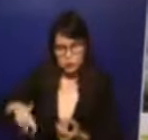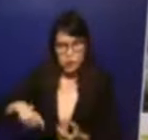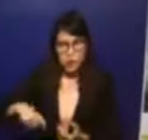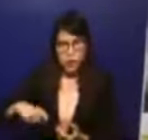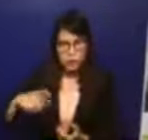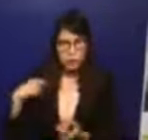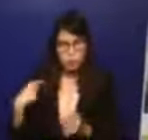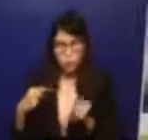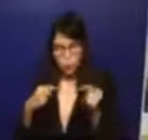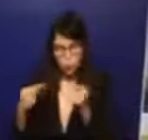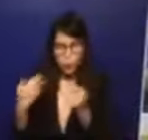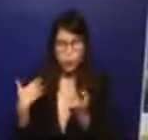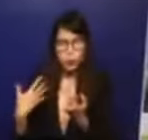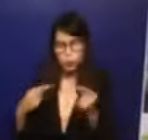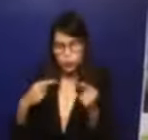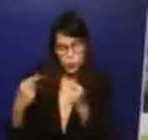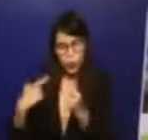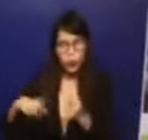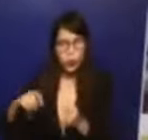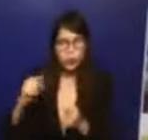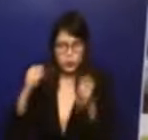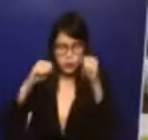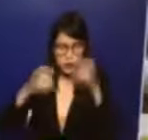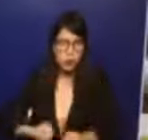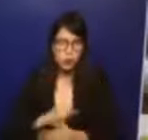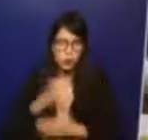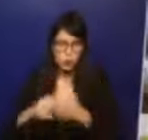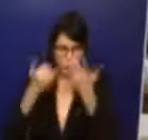เพราะว่าคำตัดสินถือว่าสิ้นสุดไปแล้ว